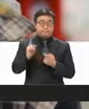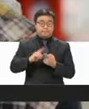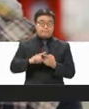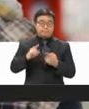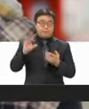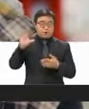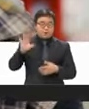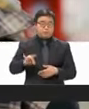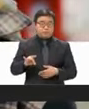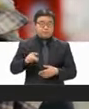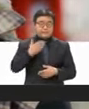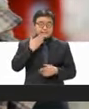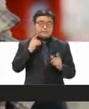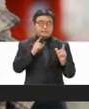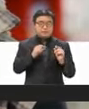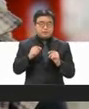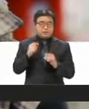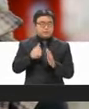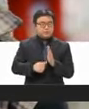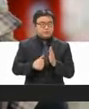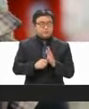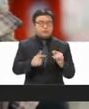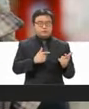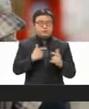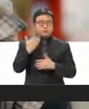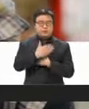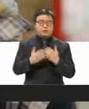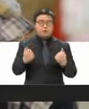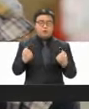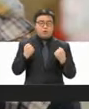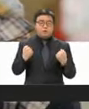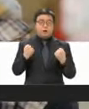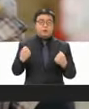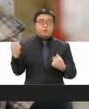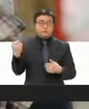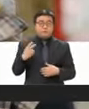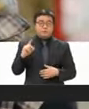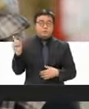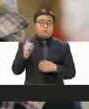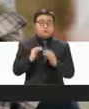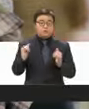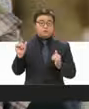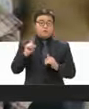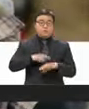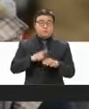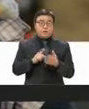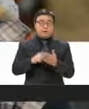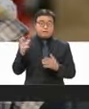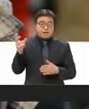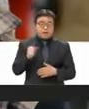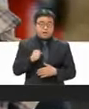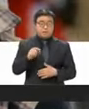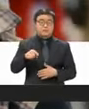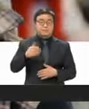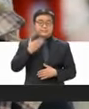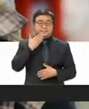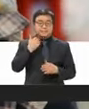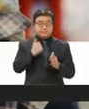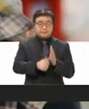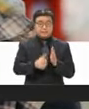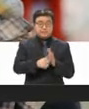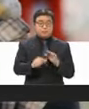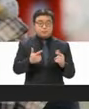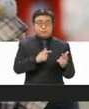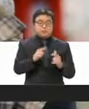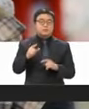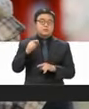거기에 걸맞게 식재료 또한 이제는 정말 건강하고 또 어느 분이 또 어떤 마음가짐으로 이 식재료를